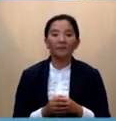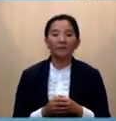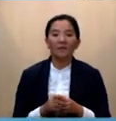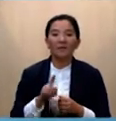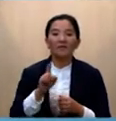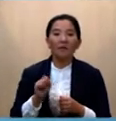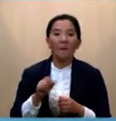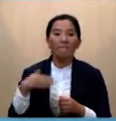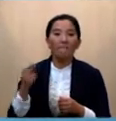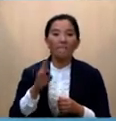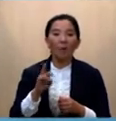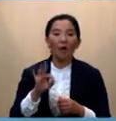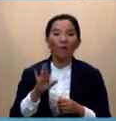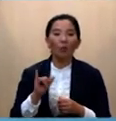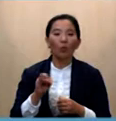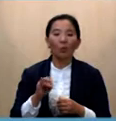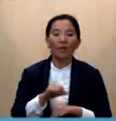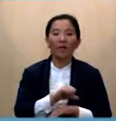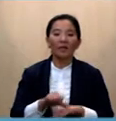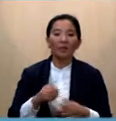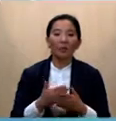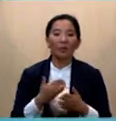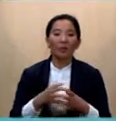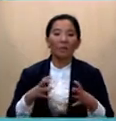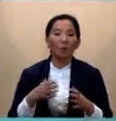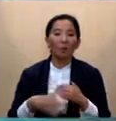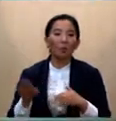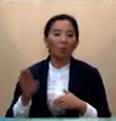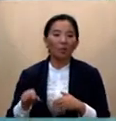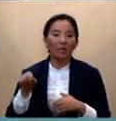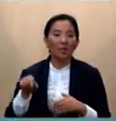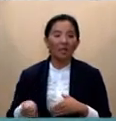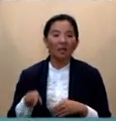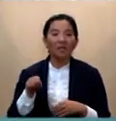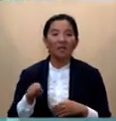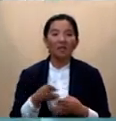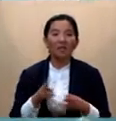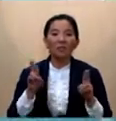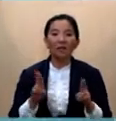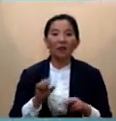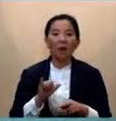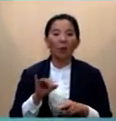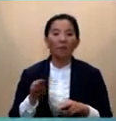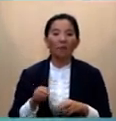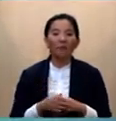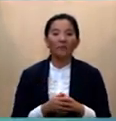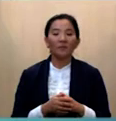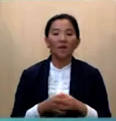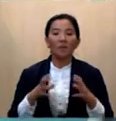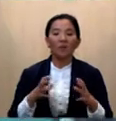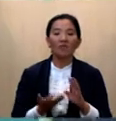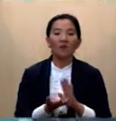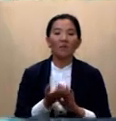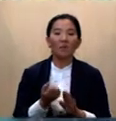за боковую линию. Допустим, мяч ушел. Тут есть правило аута. Возьмите